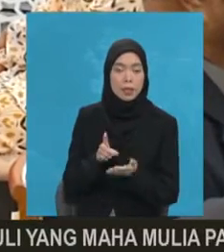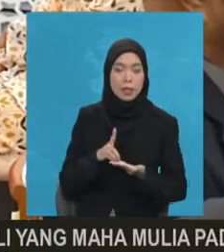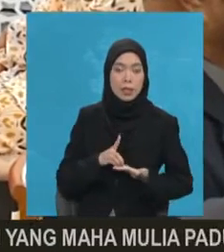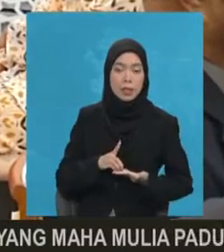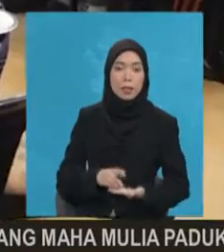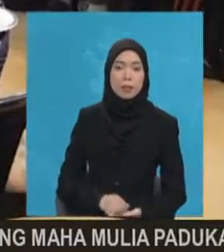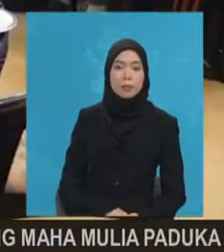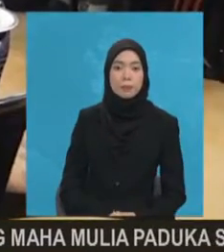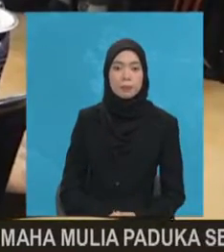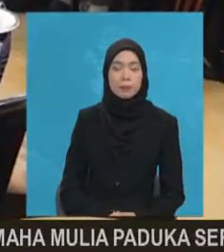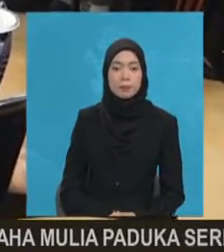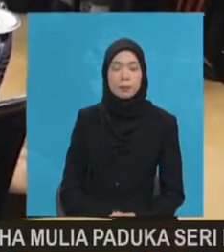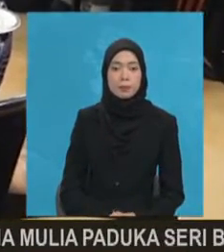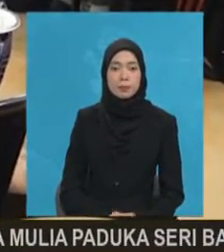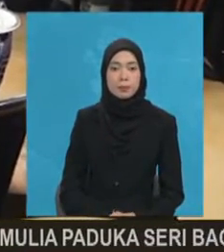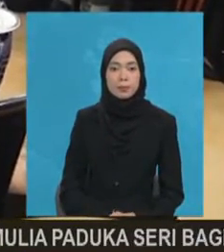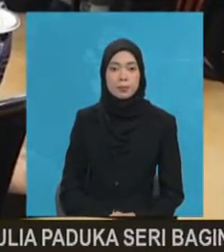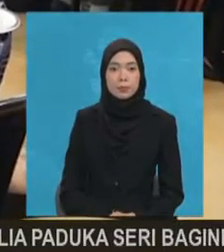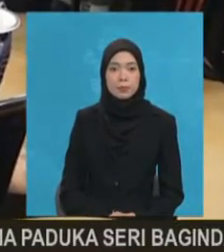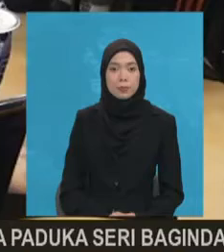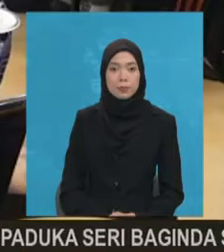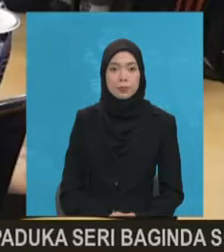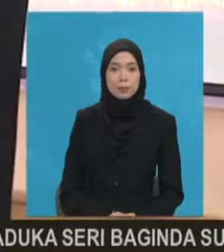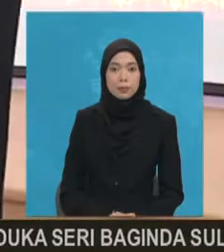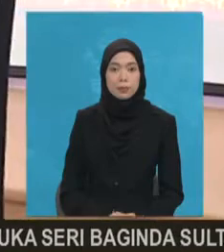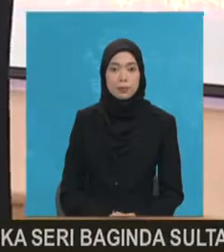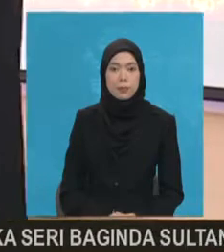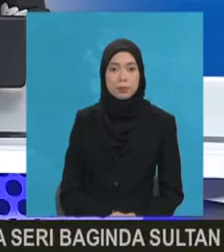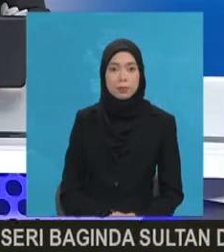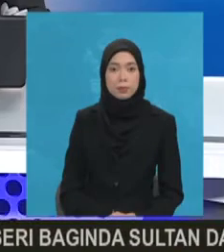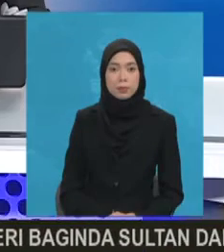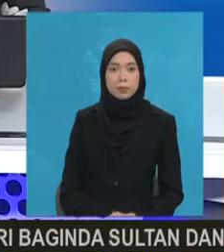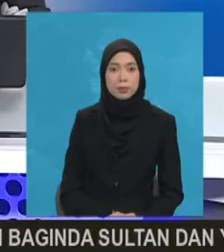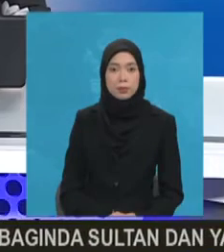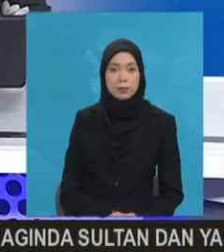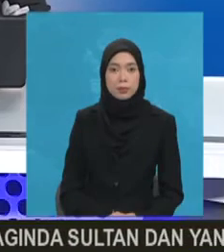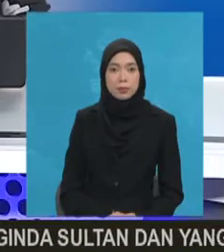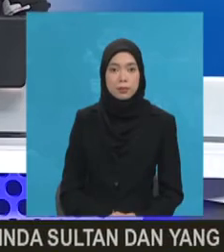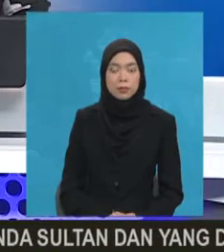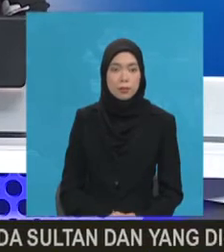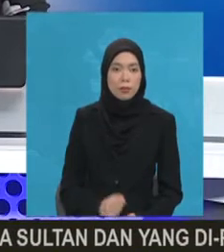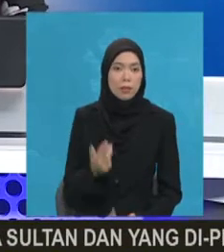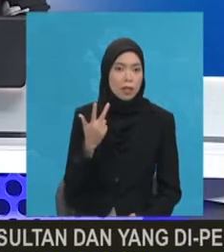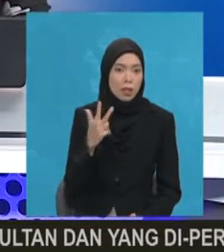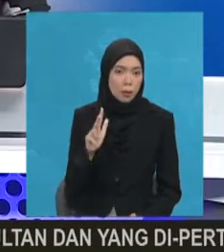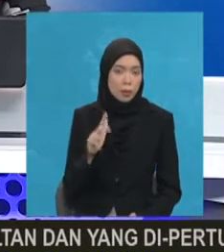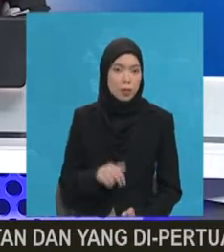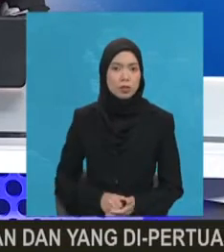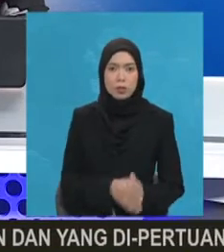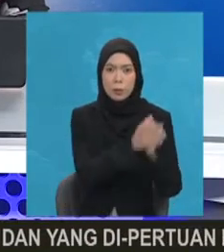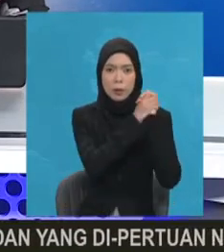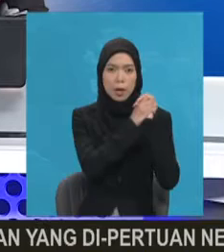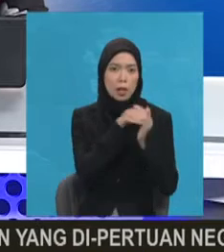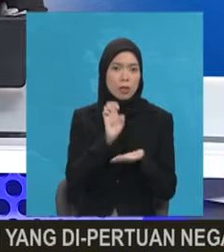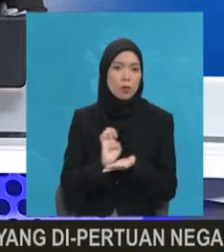jeruji menurut kamu Serikat makan sehat dan beras untuk nelayan sifatnya 13 pencapaian